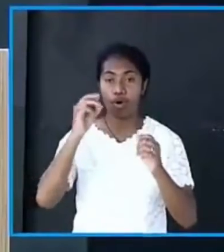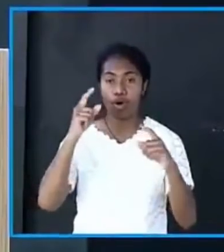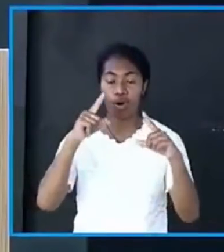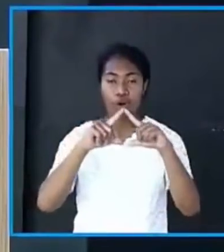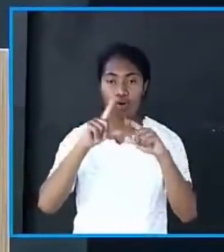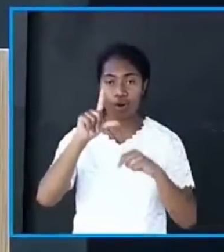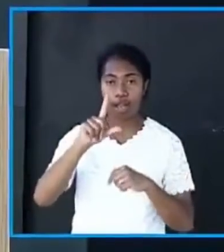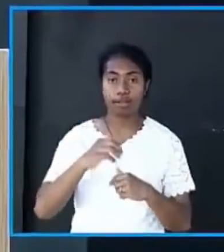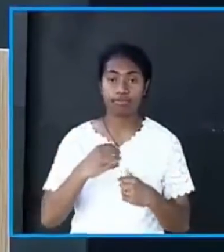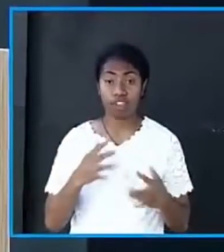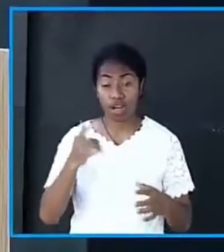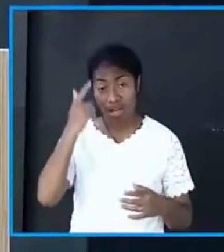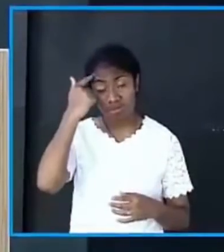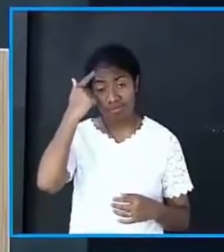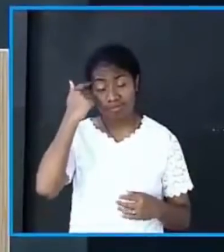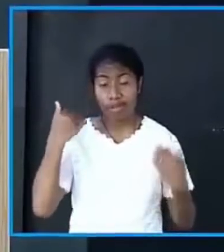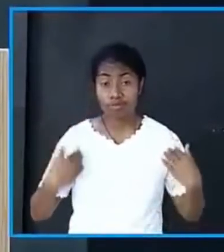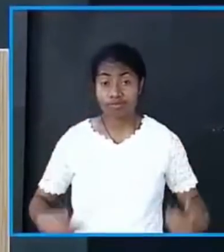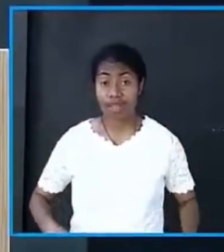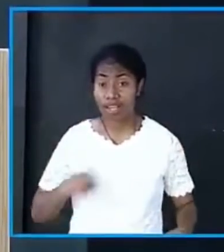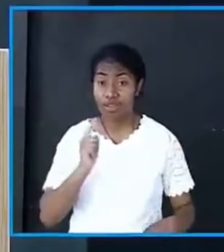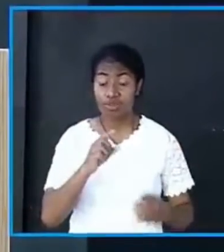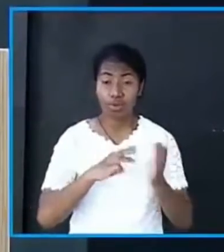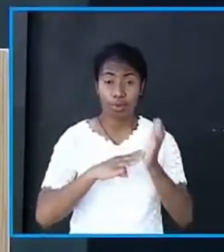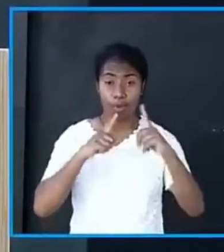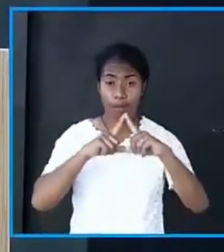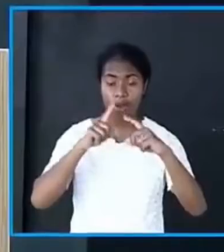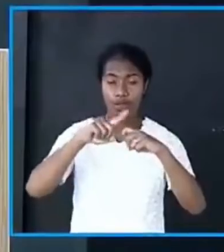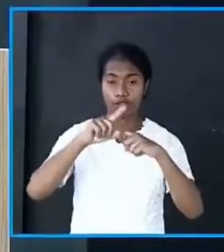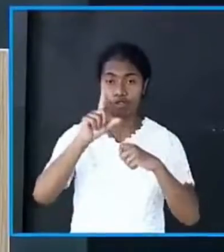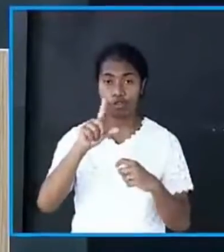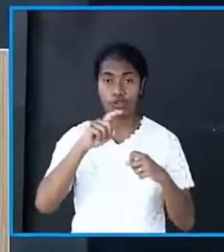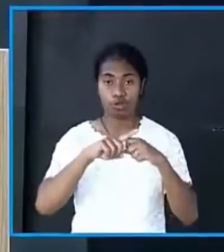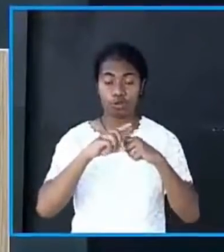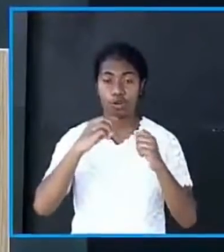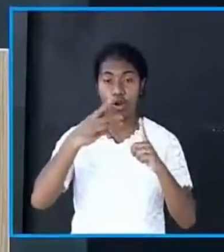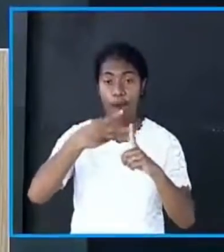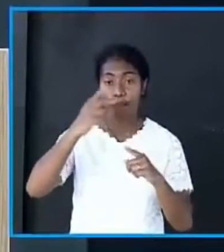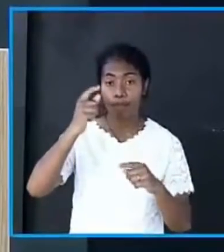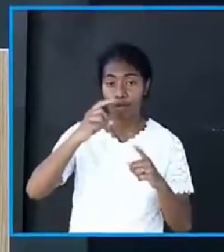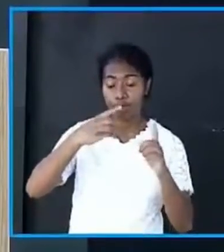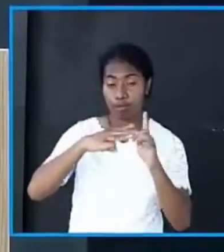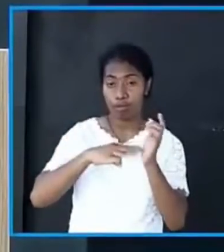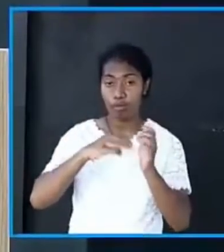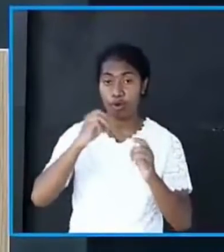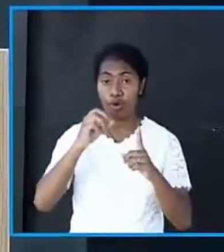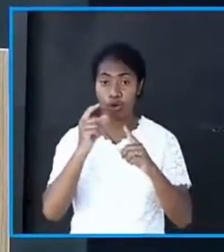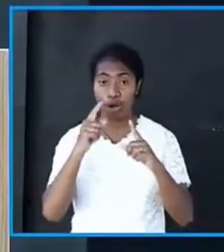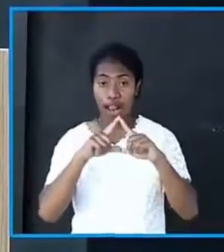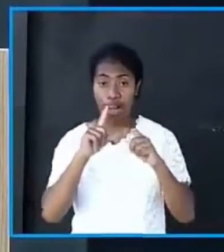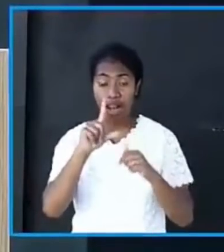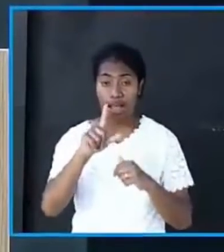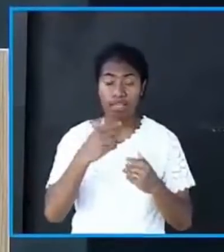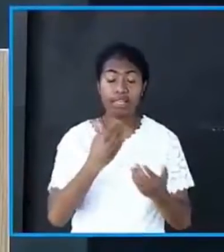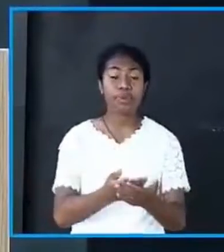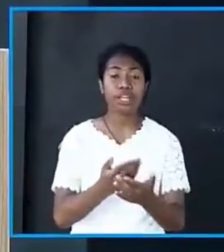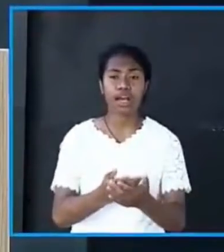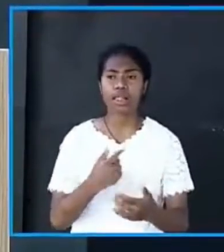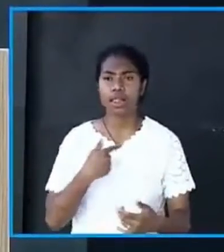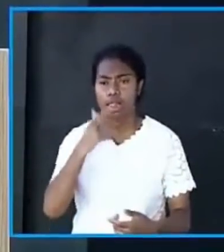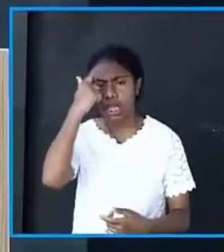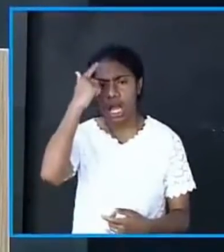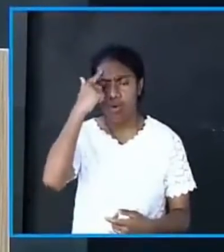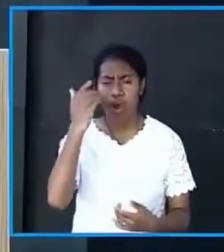bermoral maka dia mempunyai atau diberikan kemampuan membedakan antara yang baik dan yang jahat dan